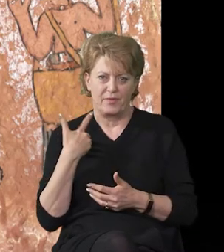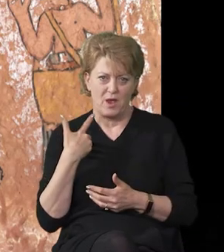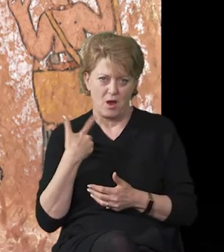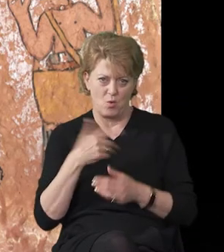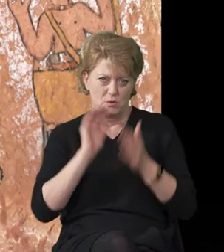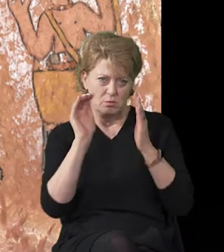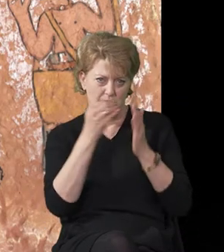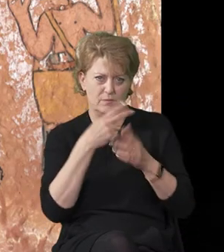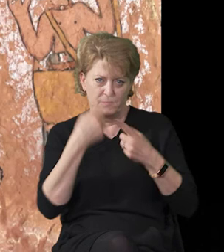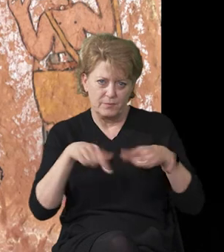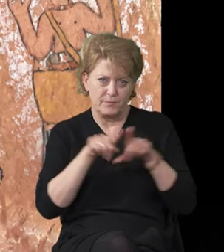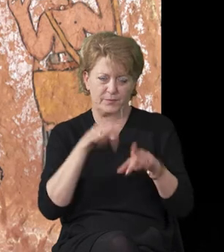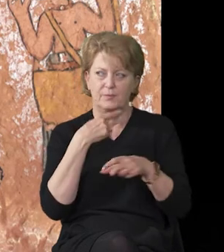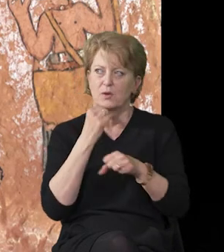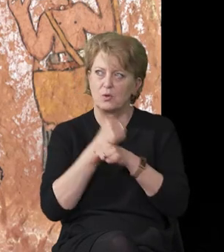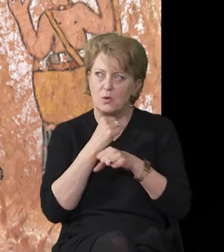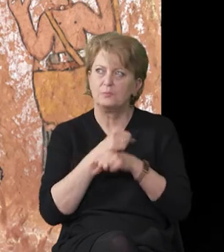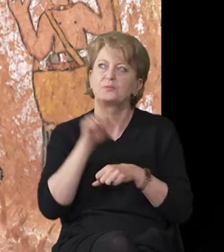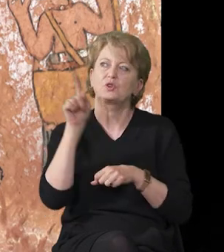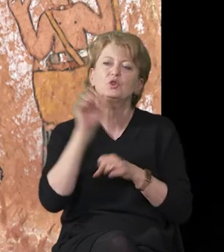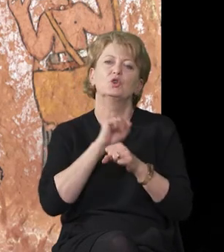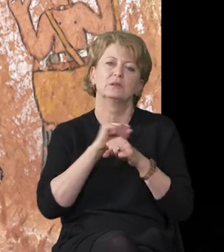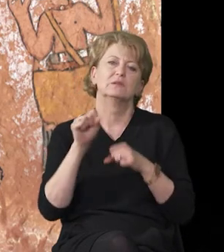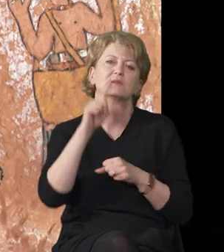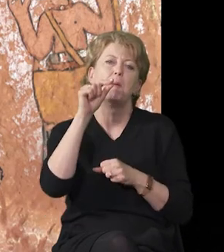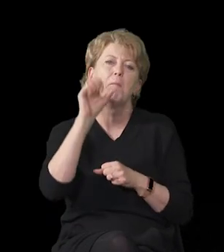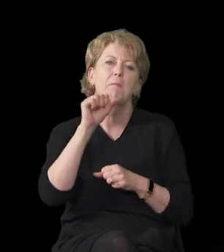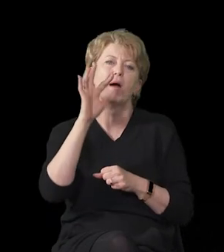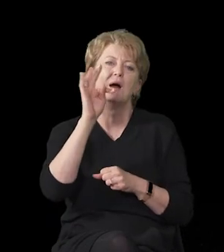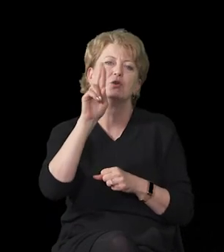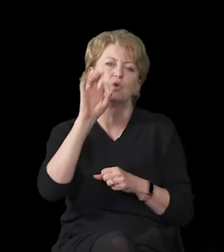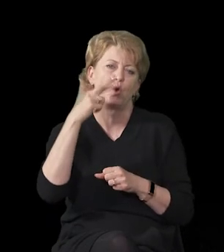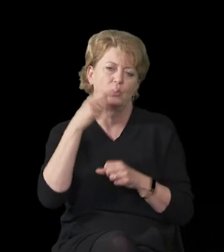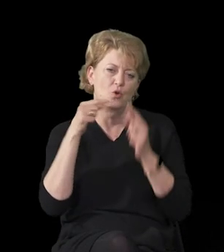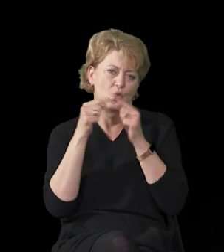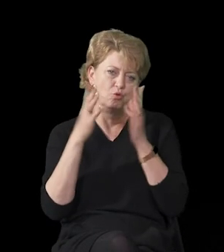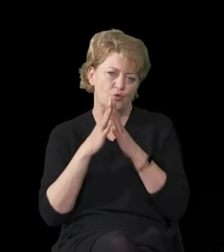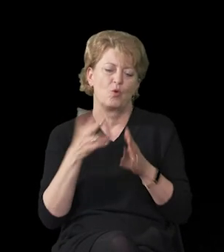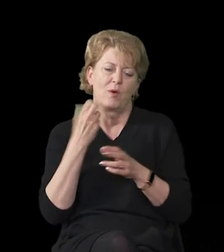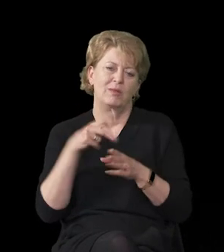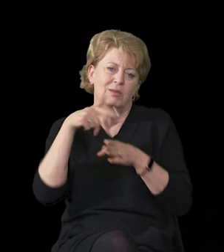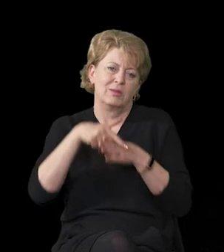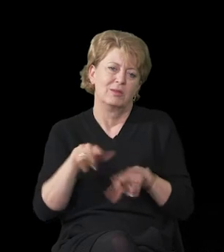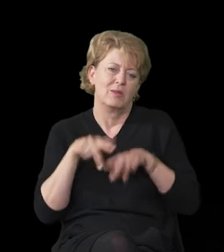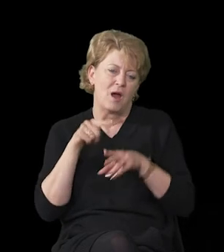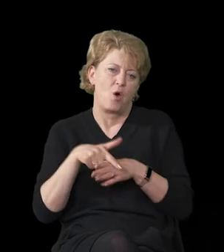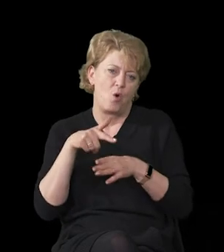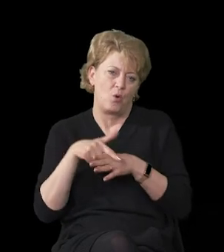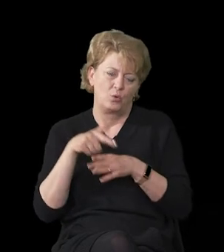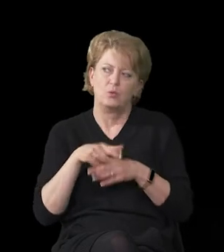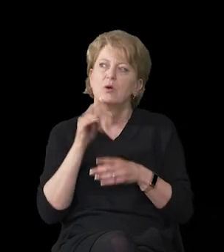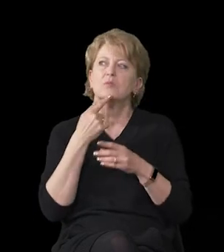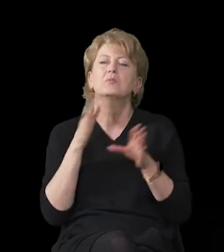Abuna Yemata, na koniu w towarzystwie świętych i jakichś tajemniczych zwierząt. I atmosfera tutaj jest